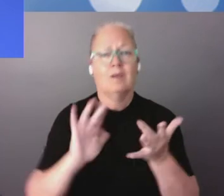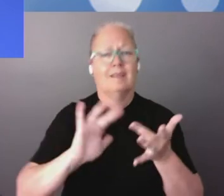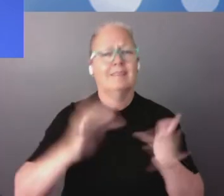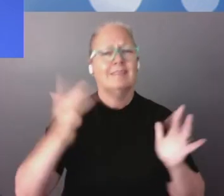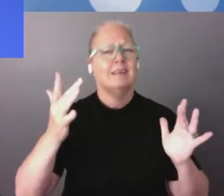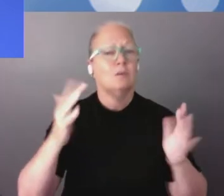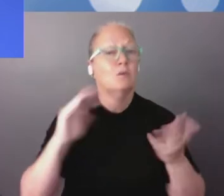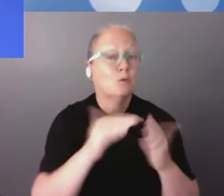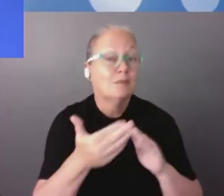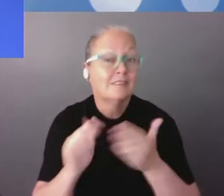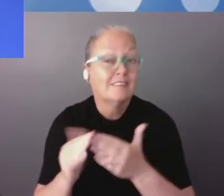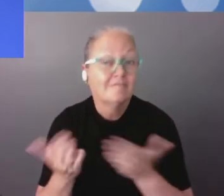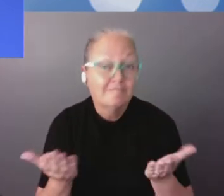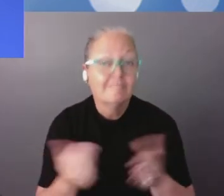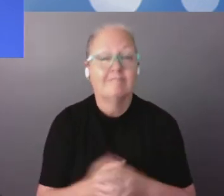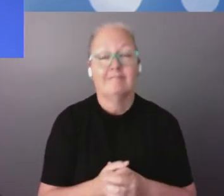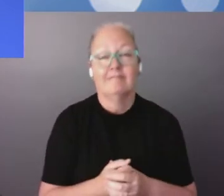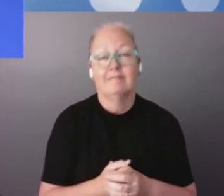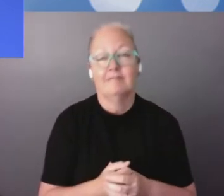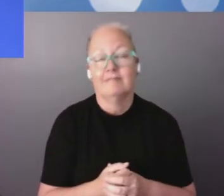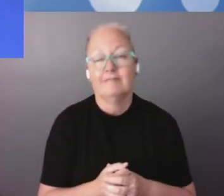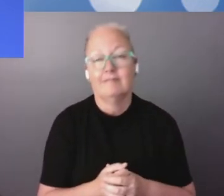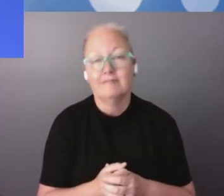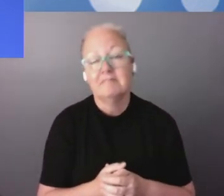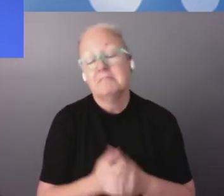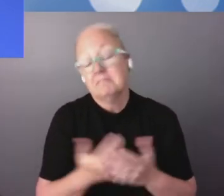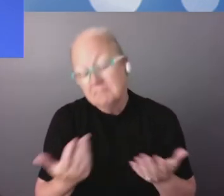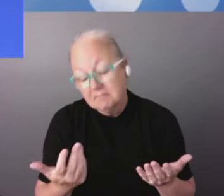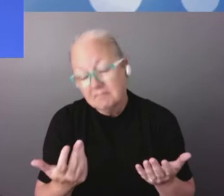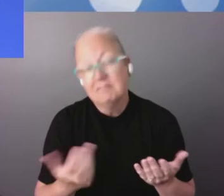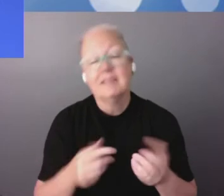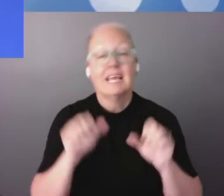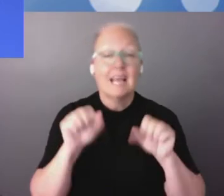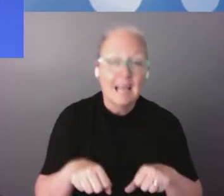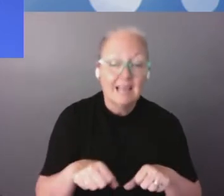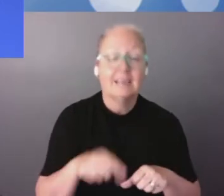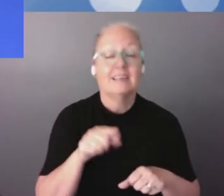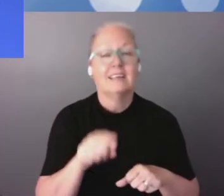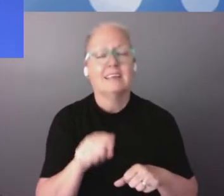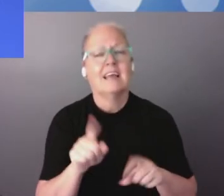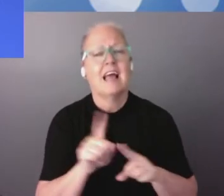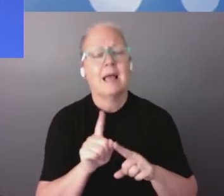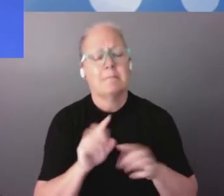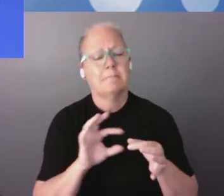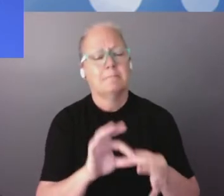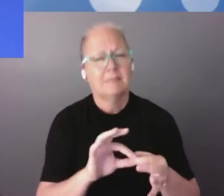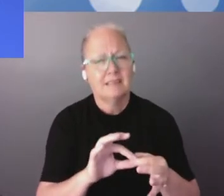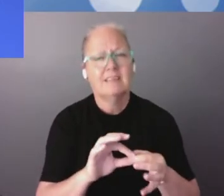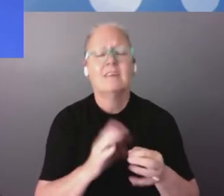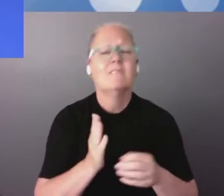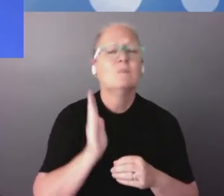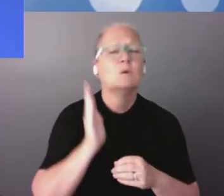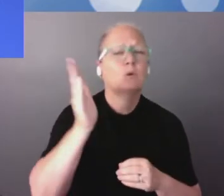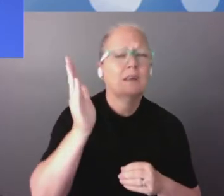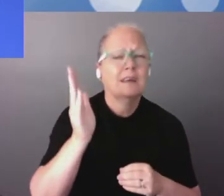raison d'un excellent développement dans le futur et en même temps peut être un piège et